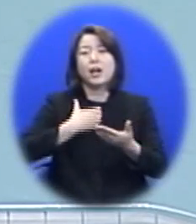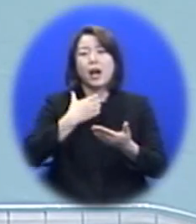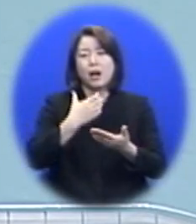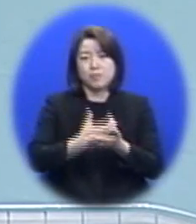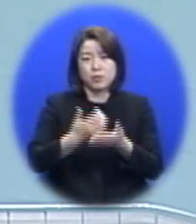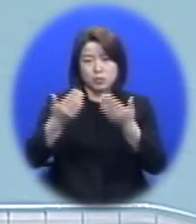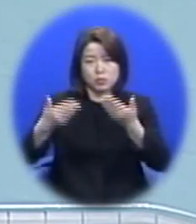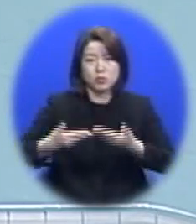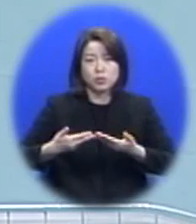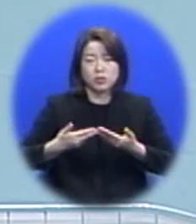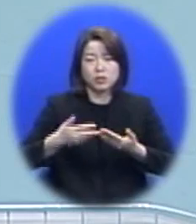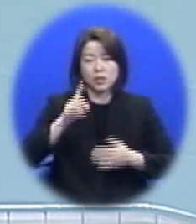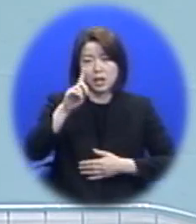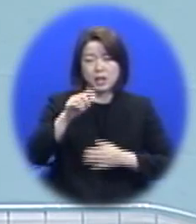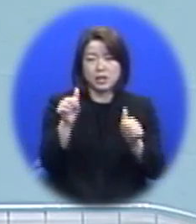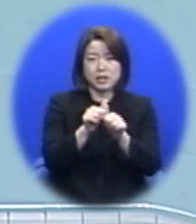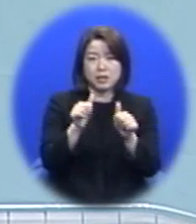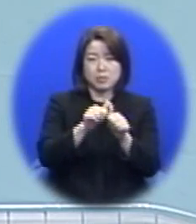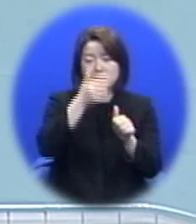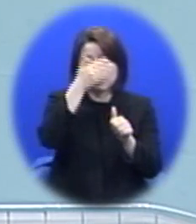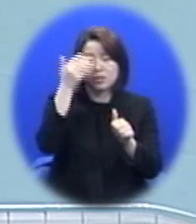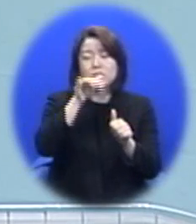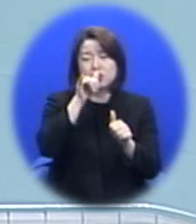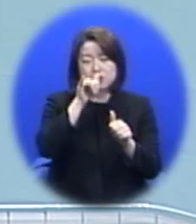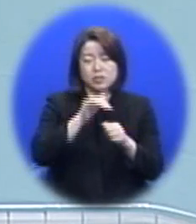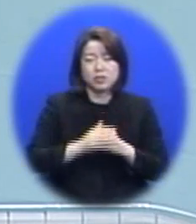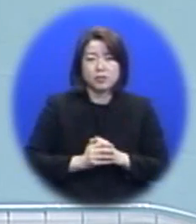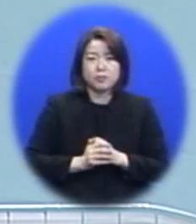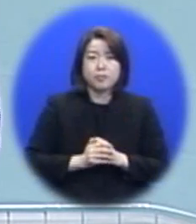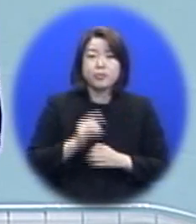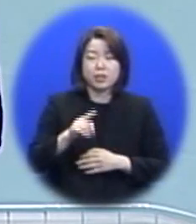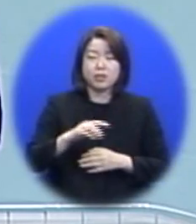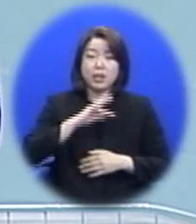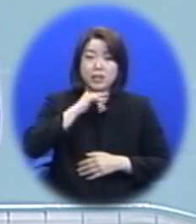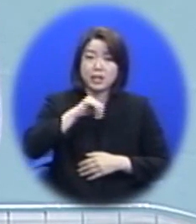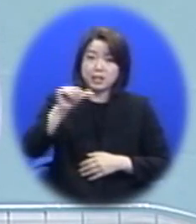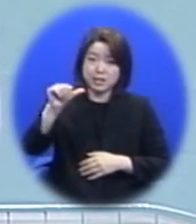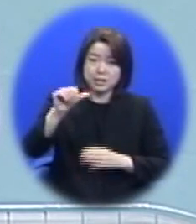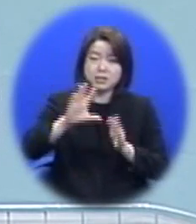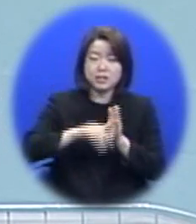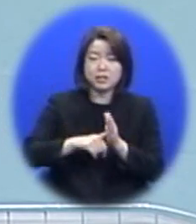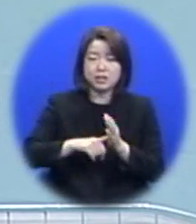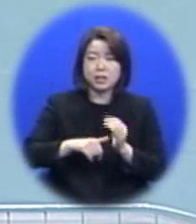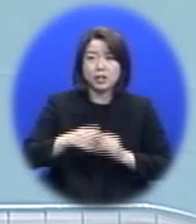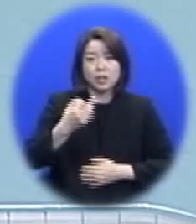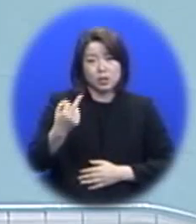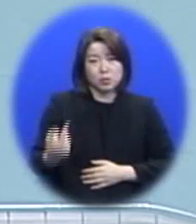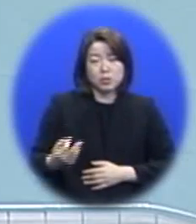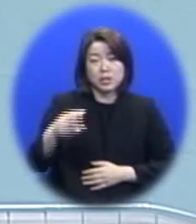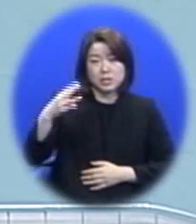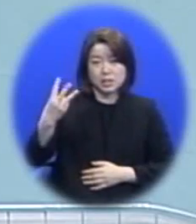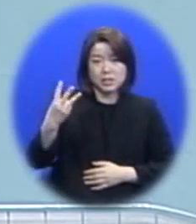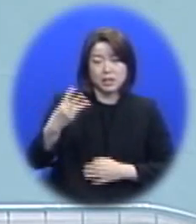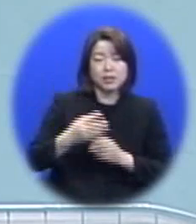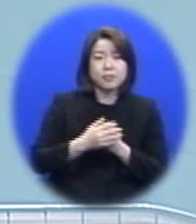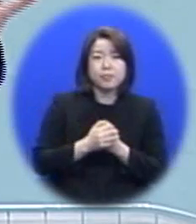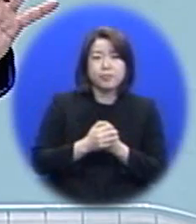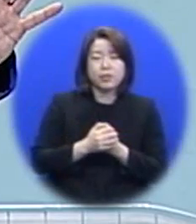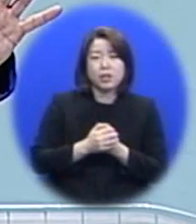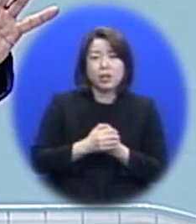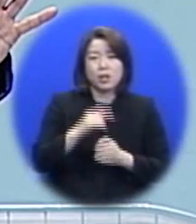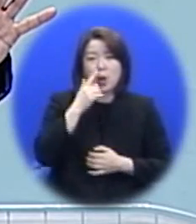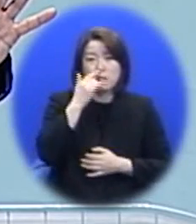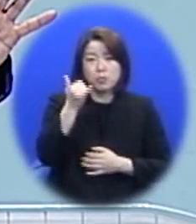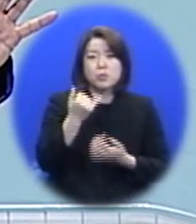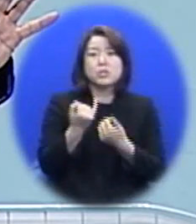주었던 한 남자 청년이 있었습니다. 그가 5살 때, 동생은 3살 때 엄마 아빠가